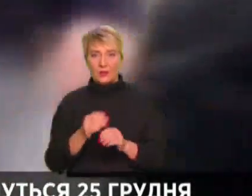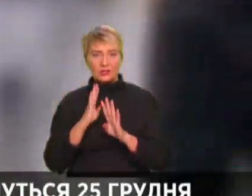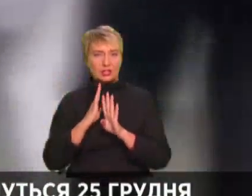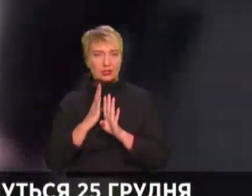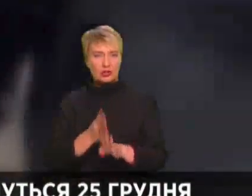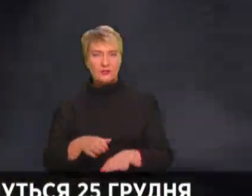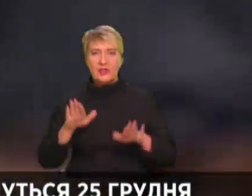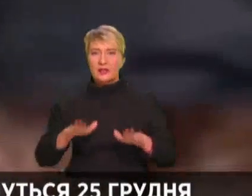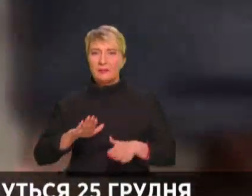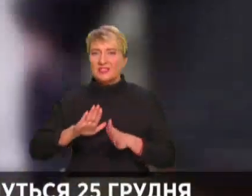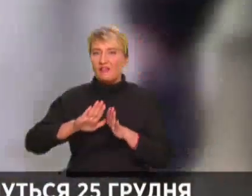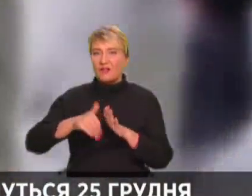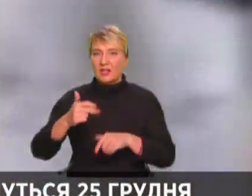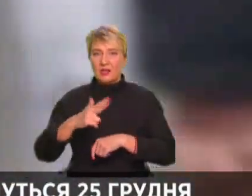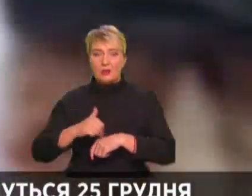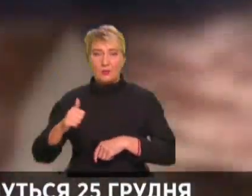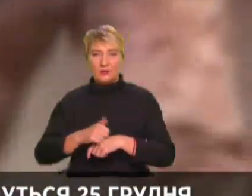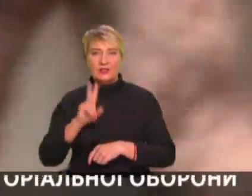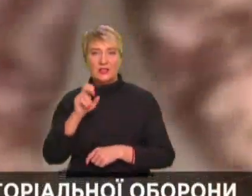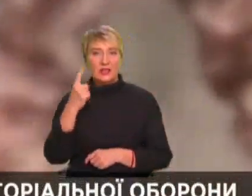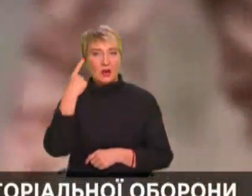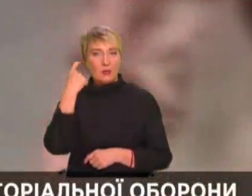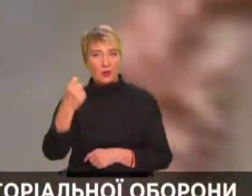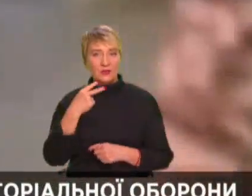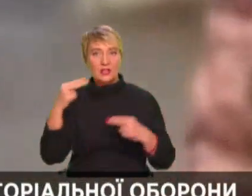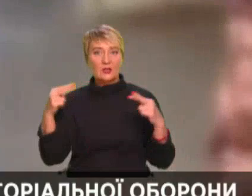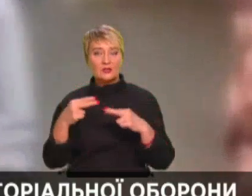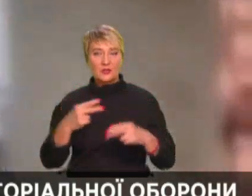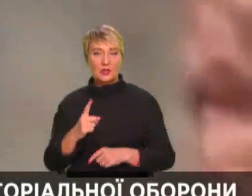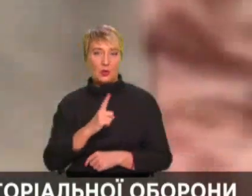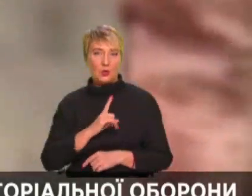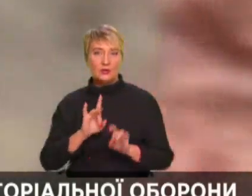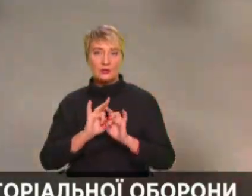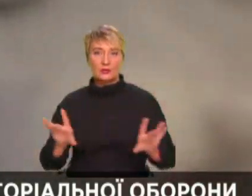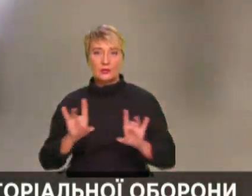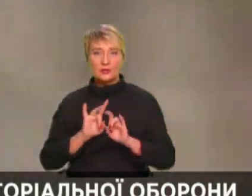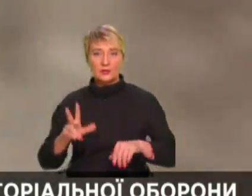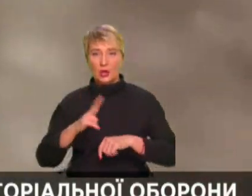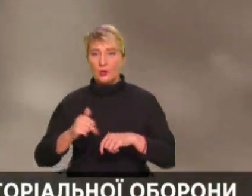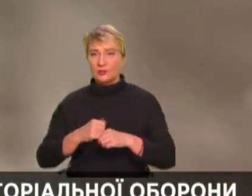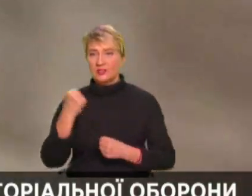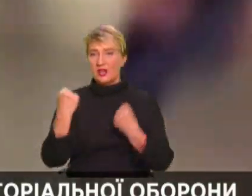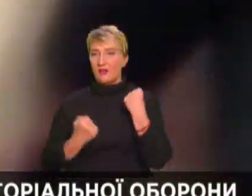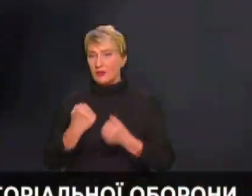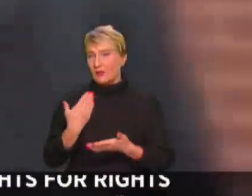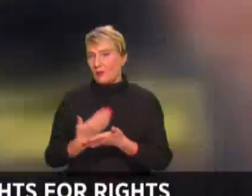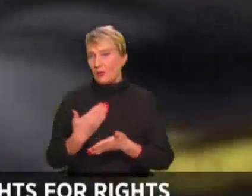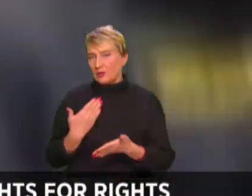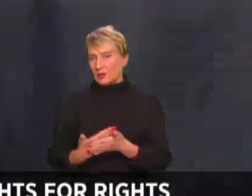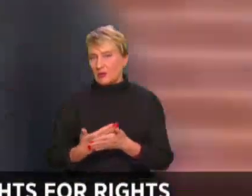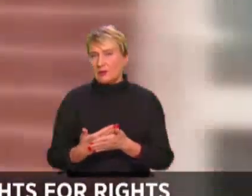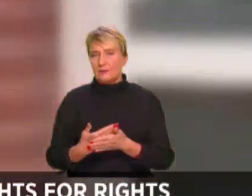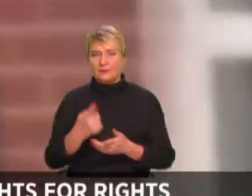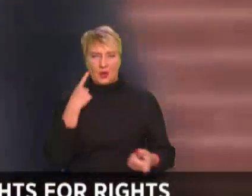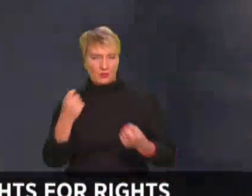На місце викликали поліцію. Як повідомляють свідки, охоронець розповів копам, що водій нібито почав качати права,